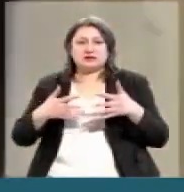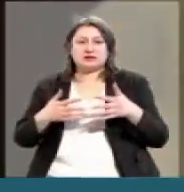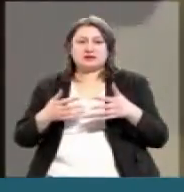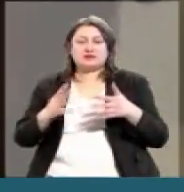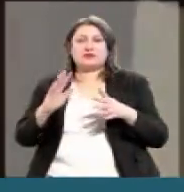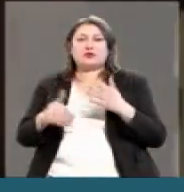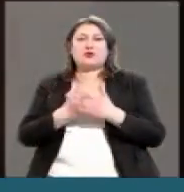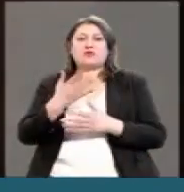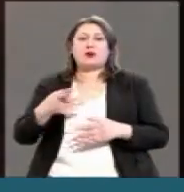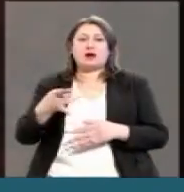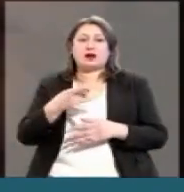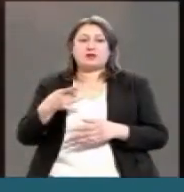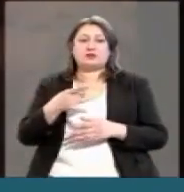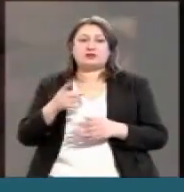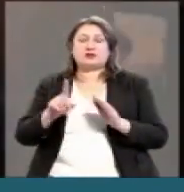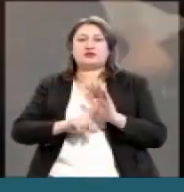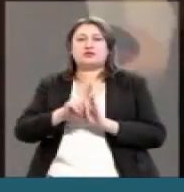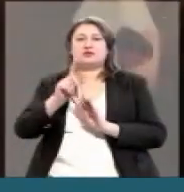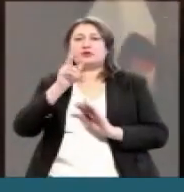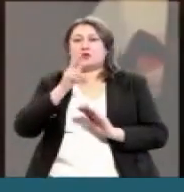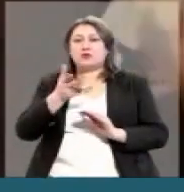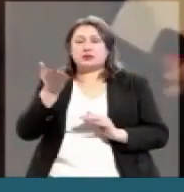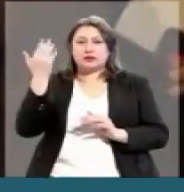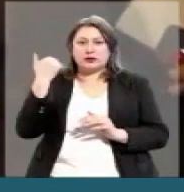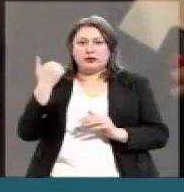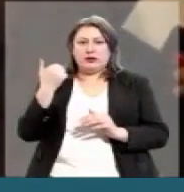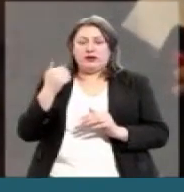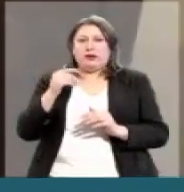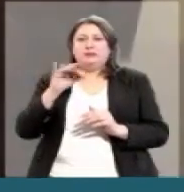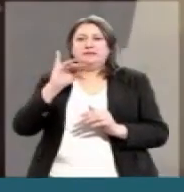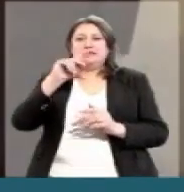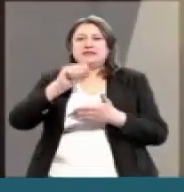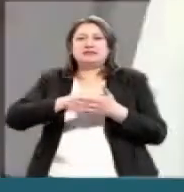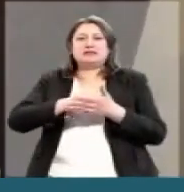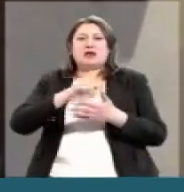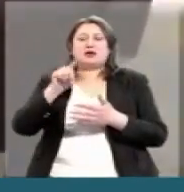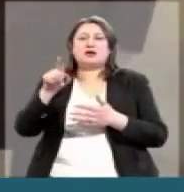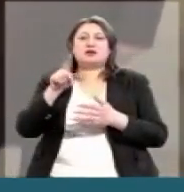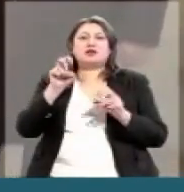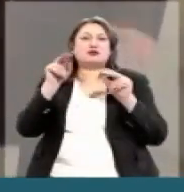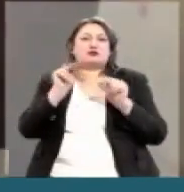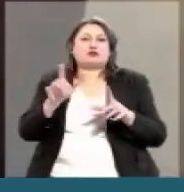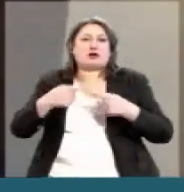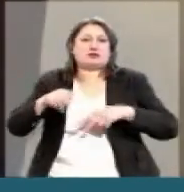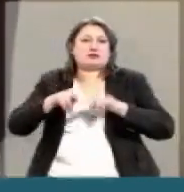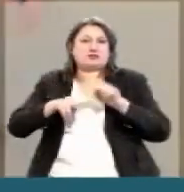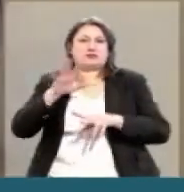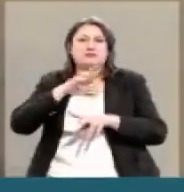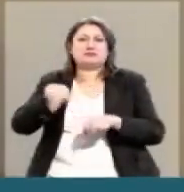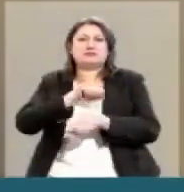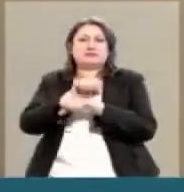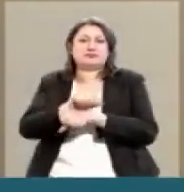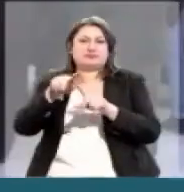ұйымдарының жауапсыздығынан құрылыс аяқталмай тоқтап қалған. Өткен жылы жұмыстар қайта жанданып, 2023 жыл пәтерлерін күткен тұрғындар